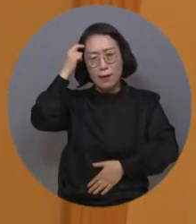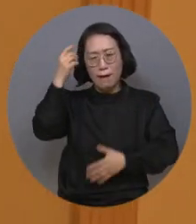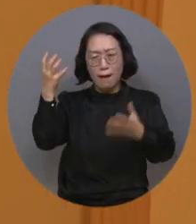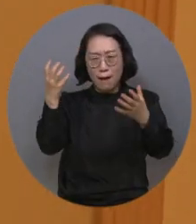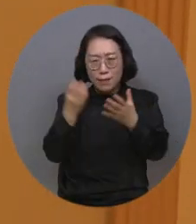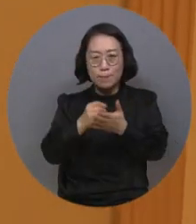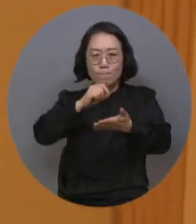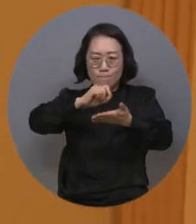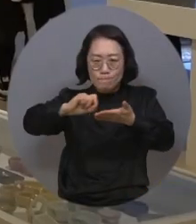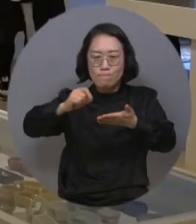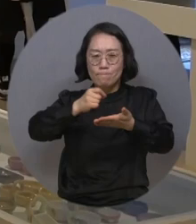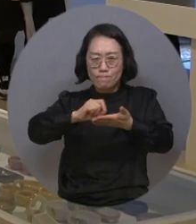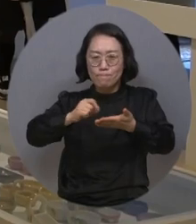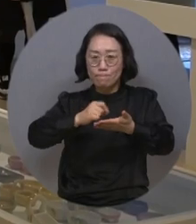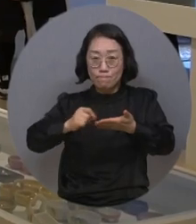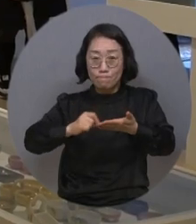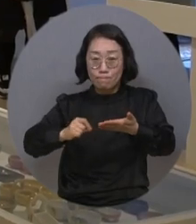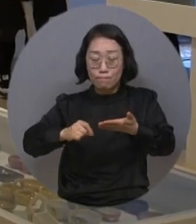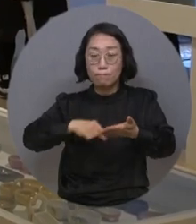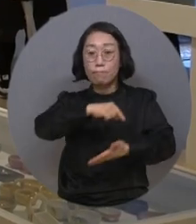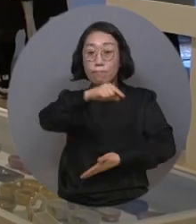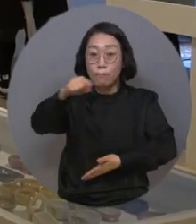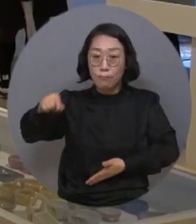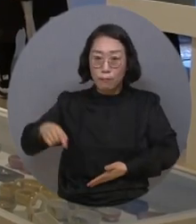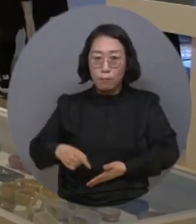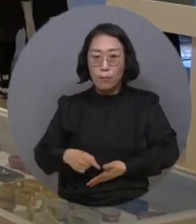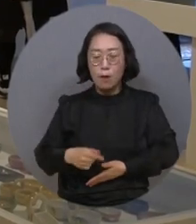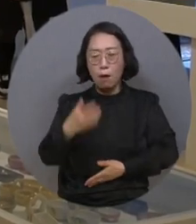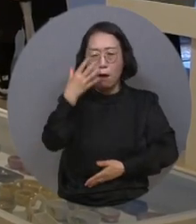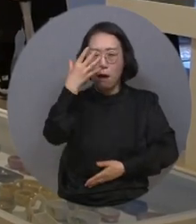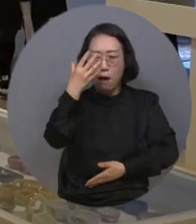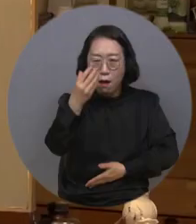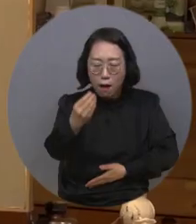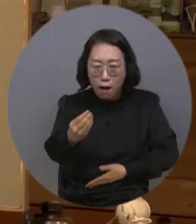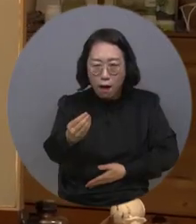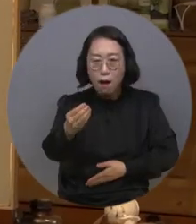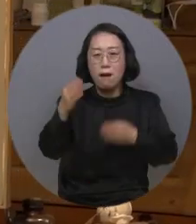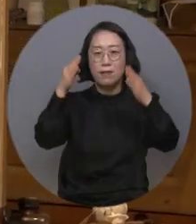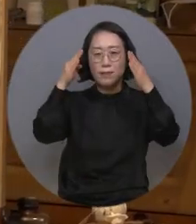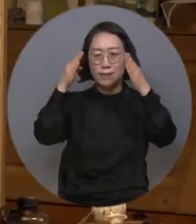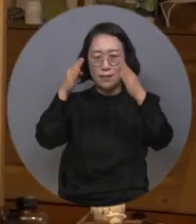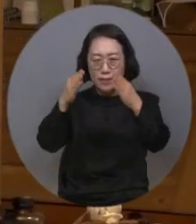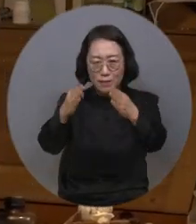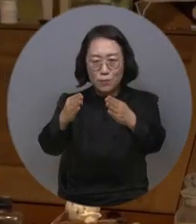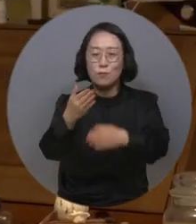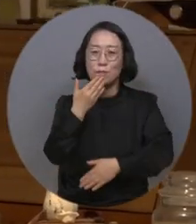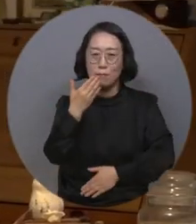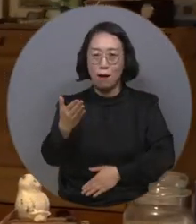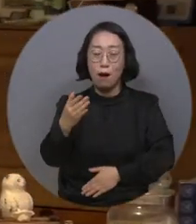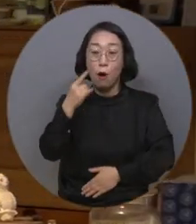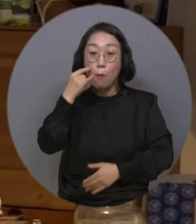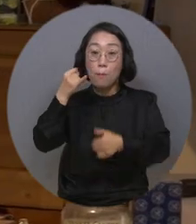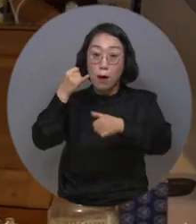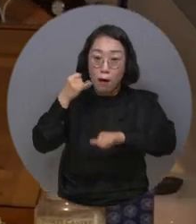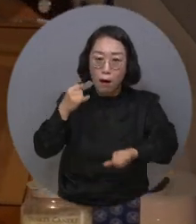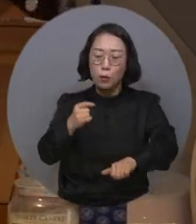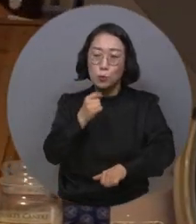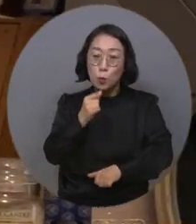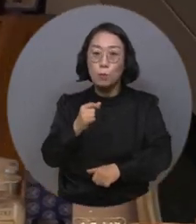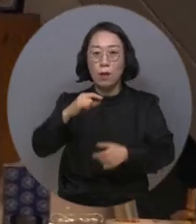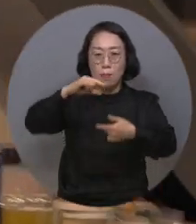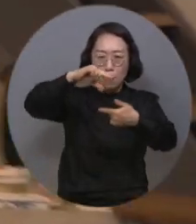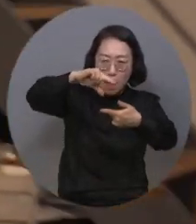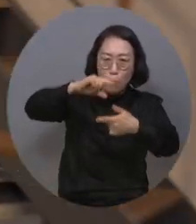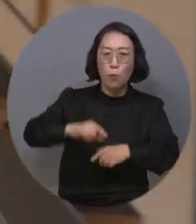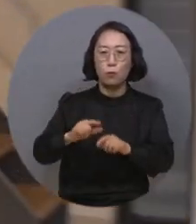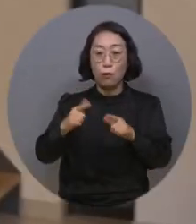담아놓은 주머니 속 메모. 관람객의 발걸음을 멈추게 하는 작가의 힘이었습니다. 모자상, 작은 네모, 여백의